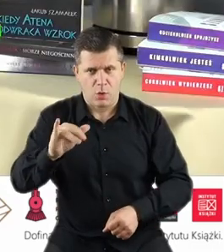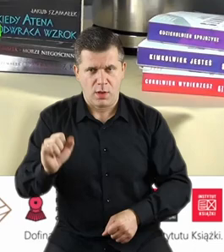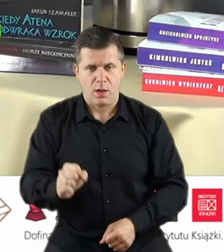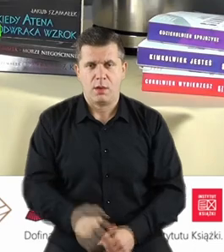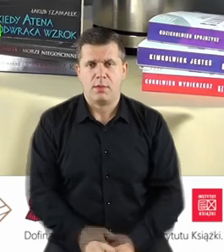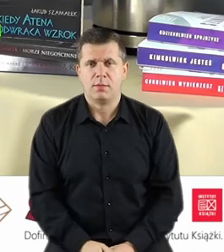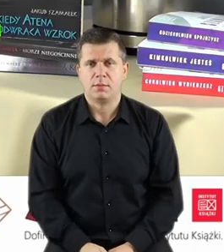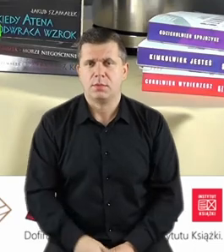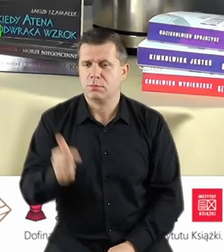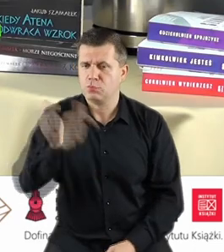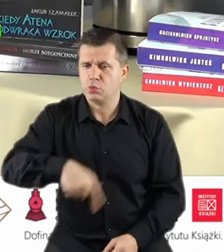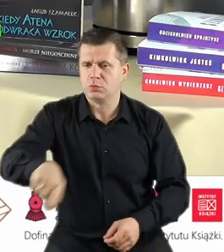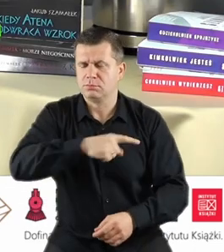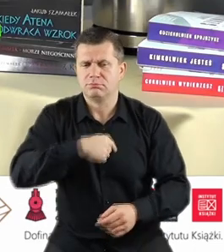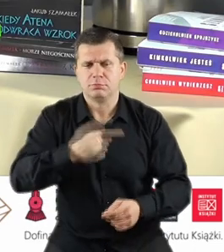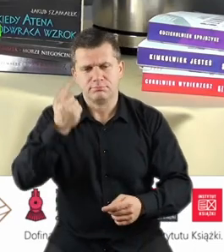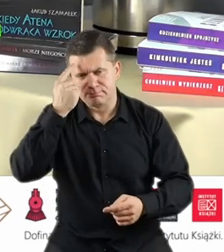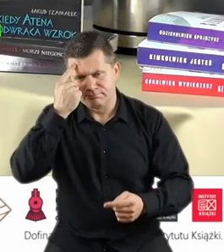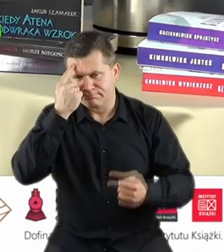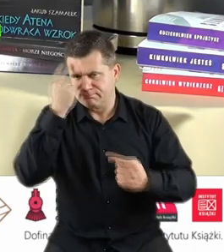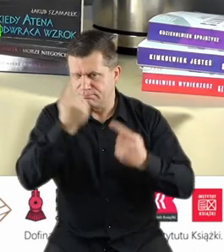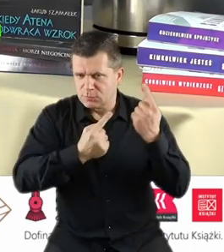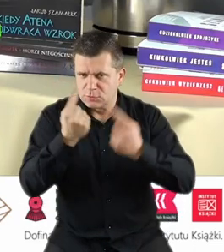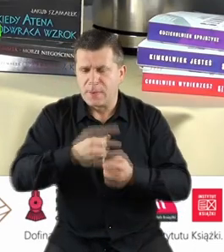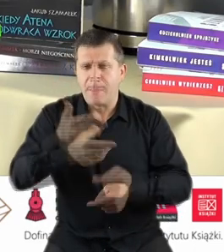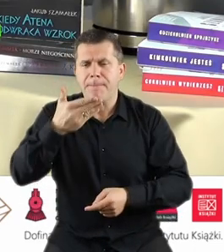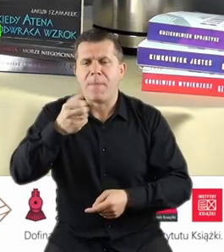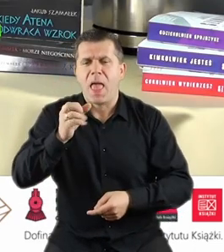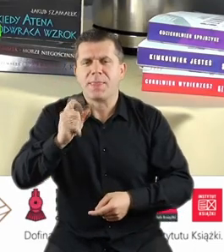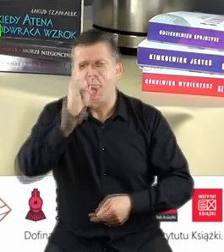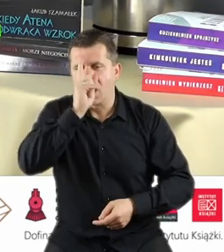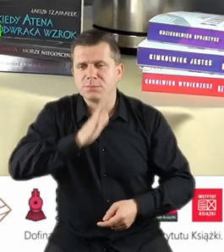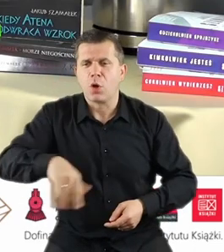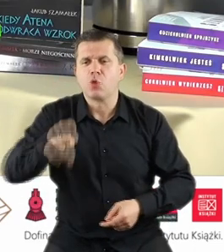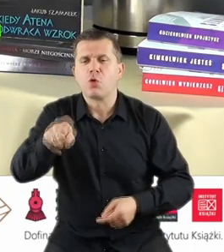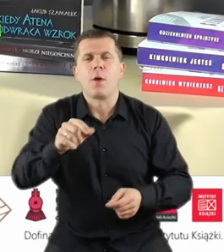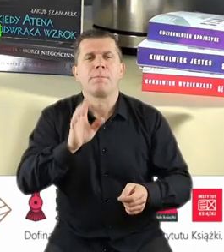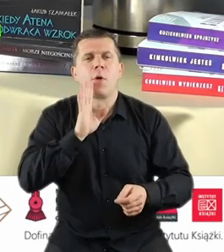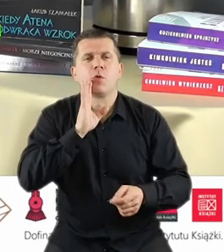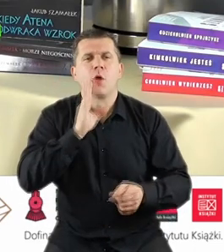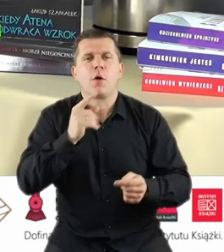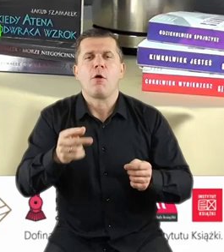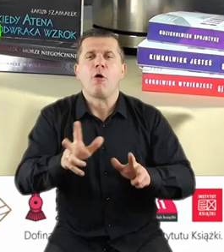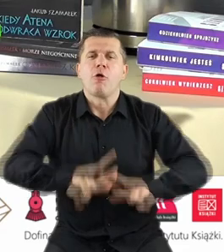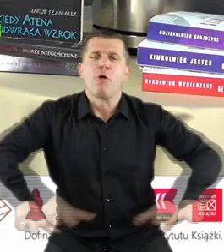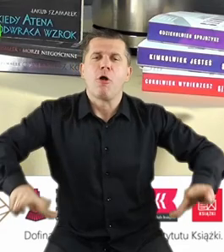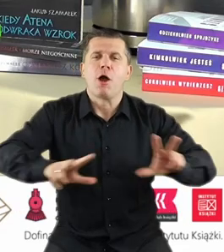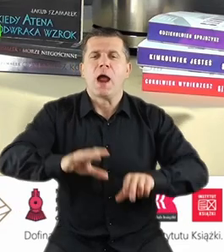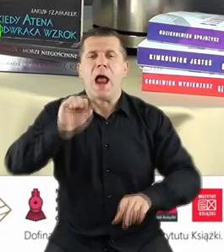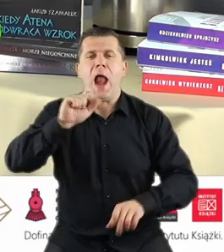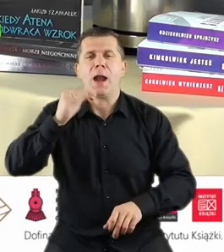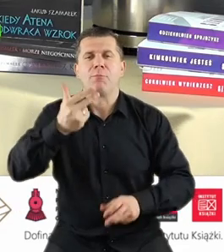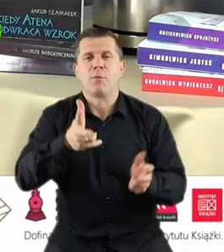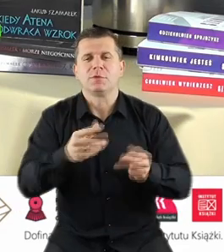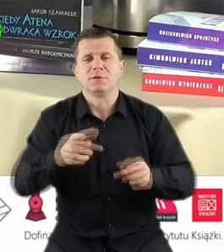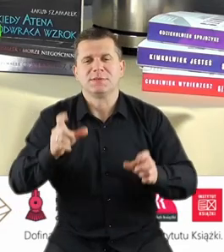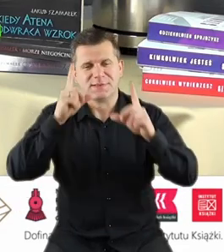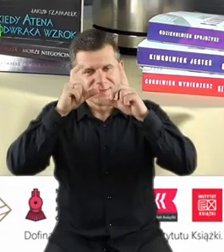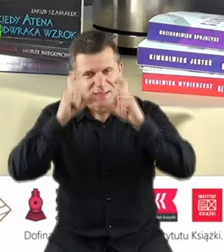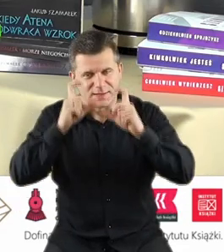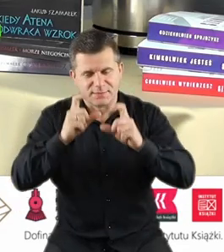jakby musimy się oduczyć od takiego myślenia, że media społecznościowe to jest taki odpowiednik rodzinnego albumu ze zdjęciami, albo nie